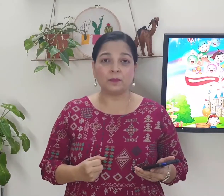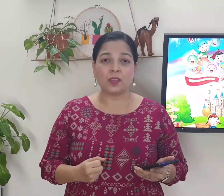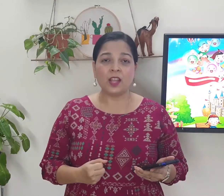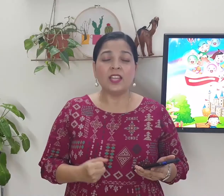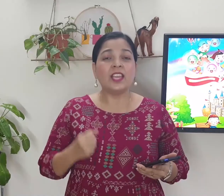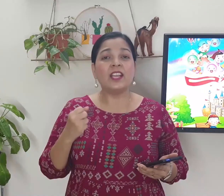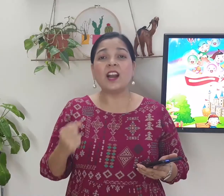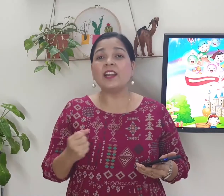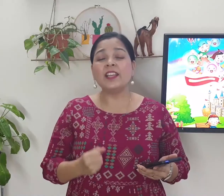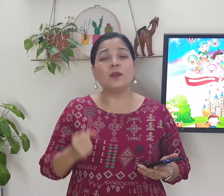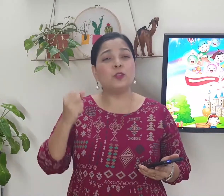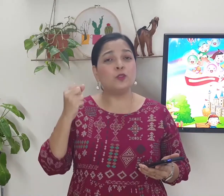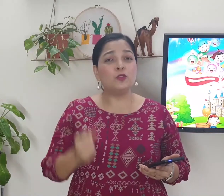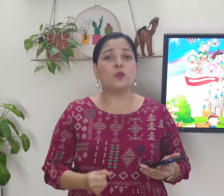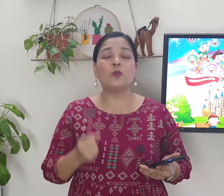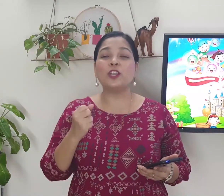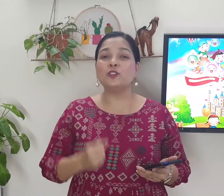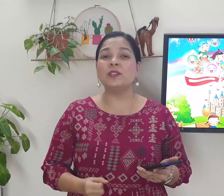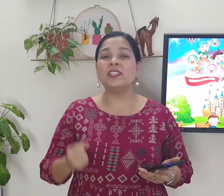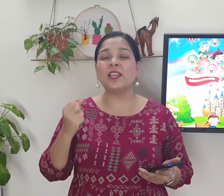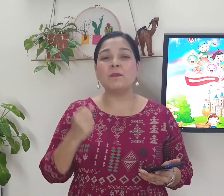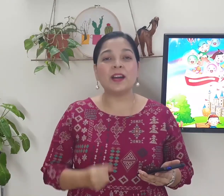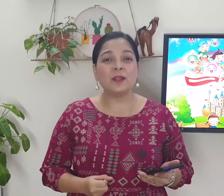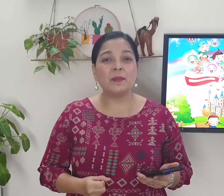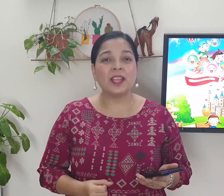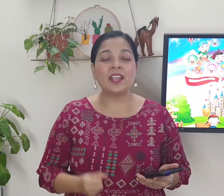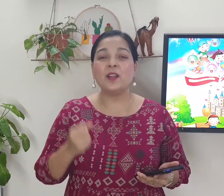आहोत. हेच कारण आहे की